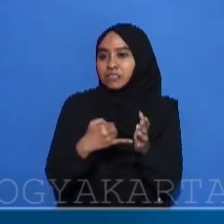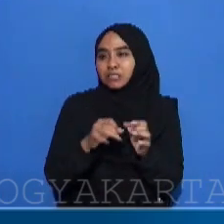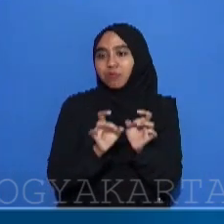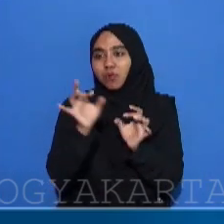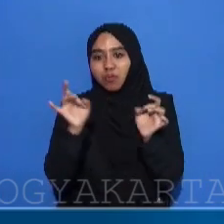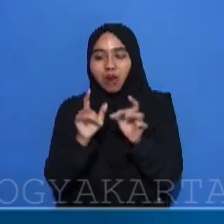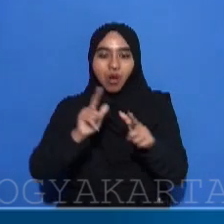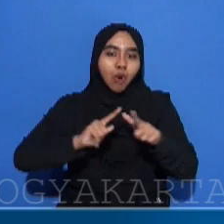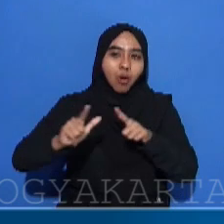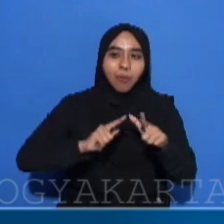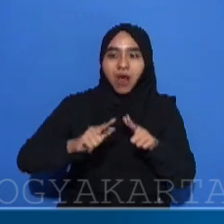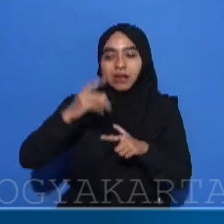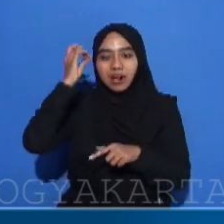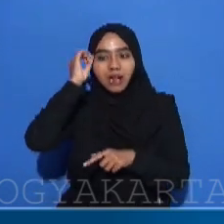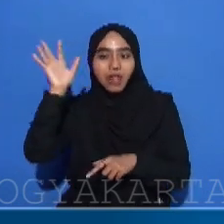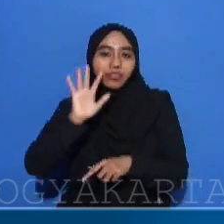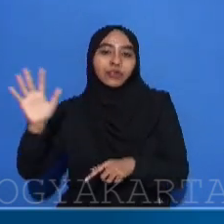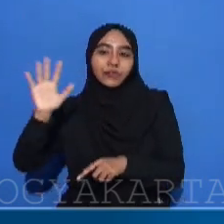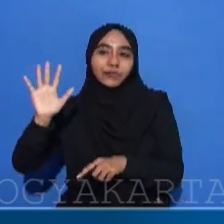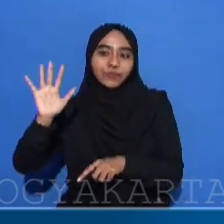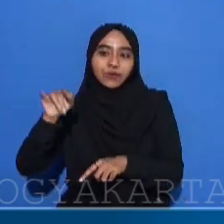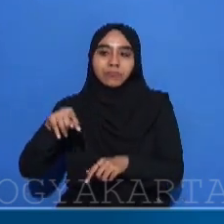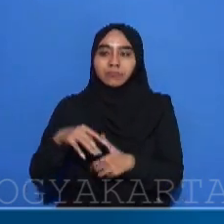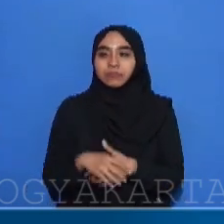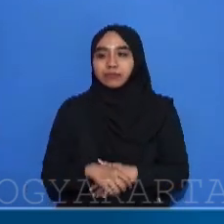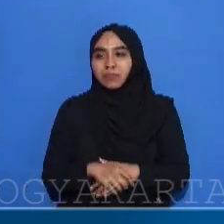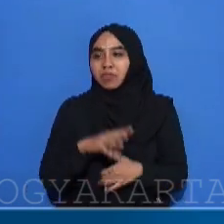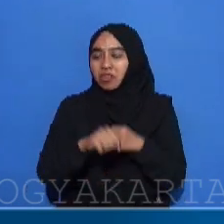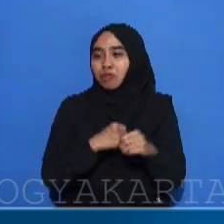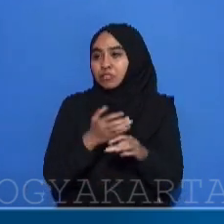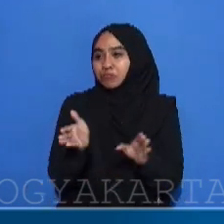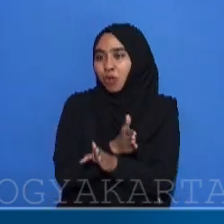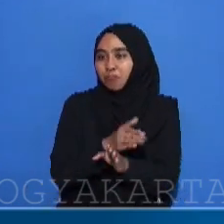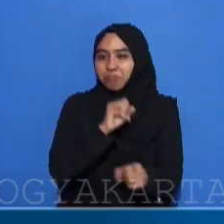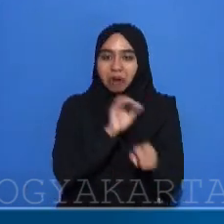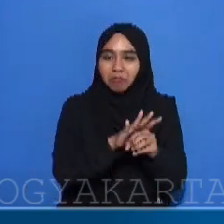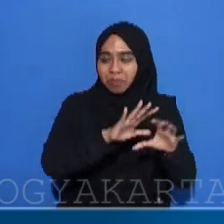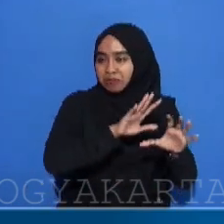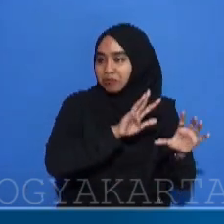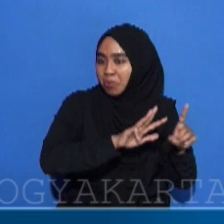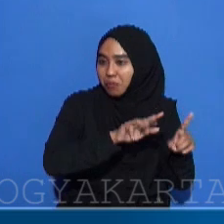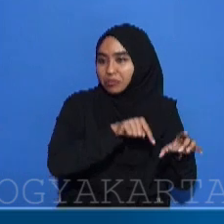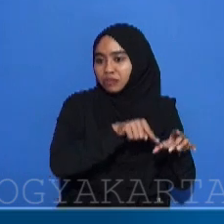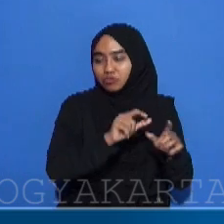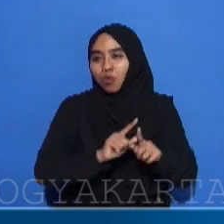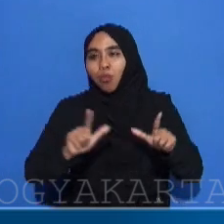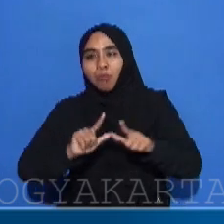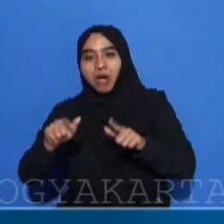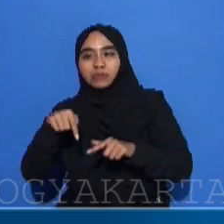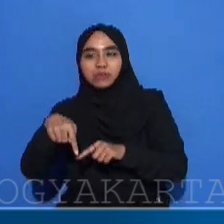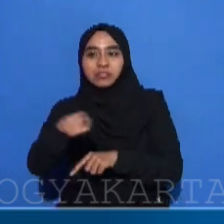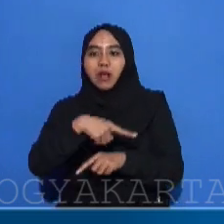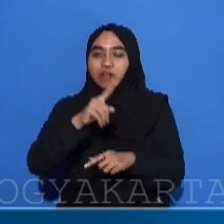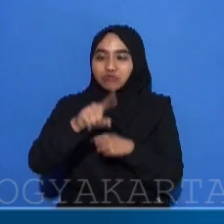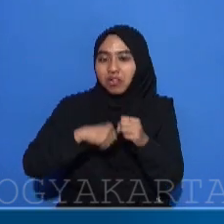dan ajang kreativitas. Tidak seperti tahun-tahun sebelumnya saat pandemi COVID-19, ajang lomba dan kreativitas Pepenkris tahun